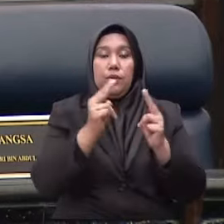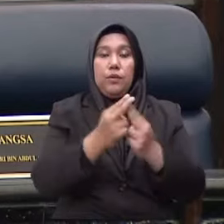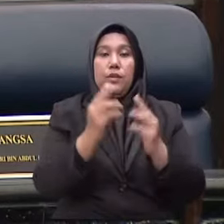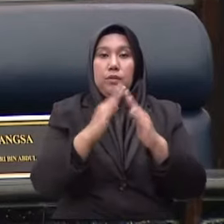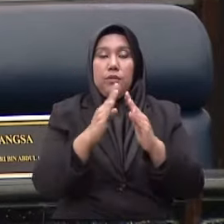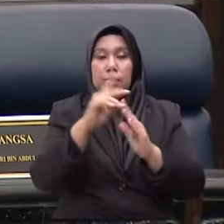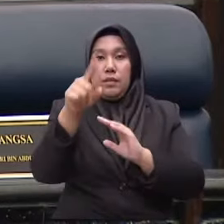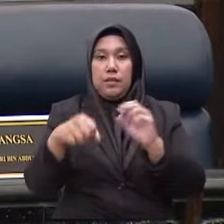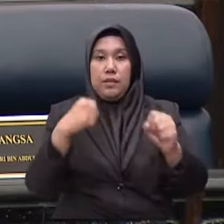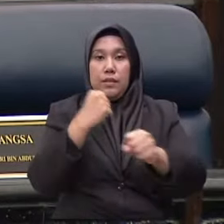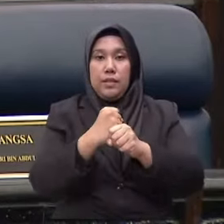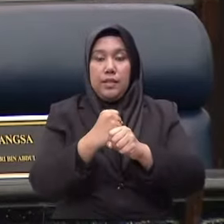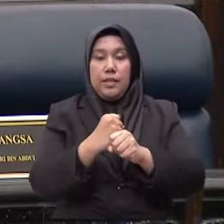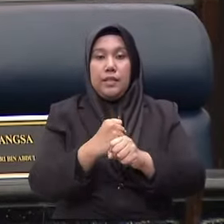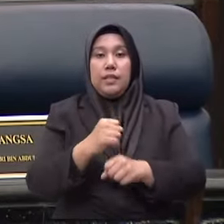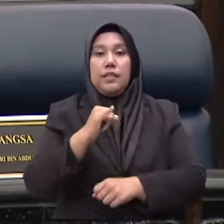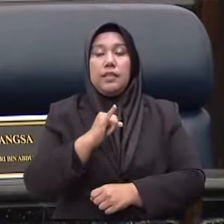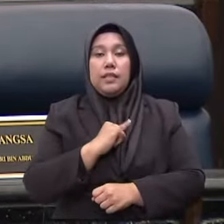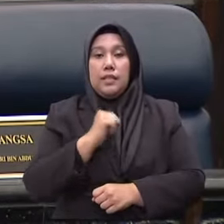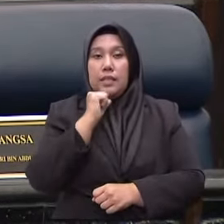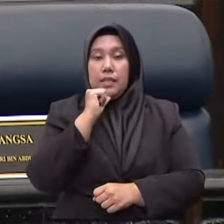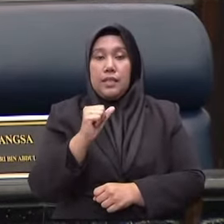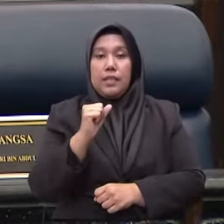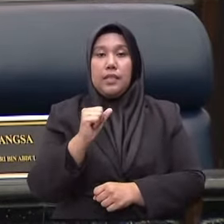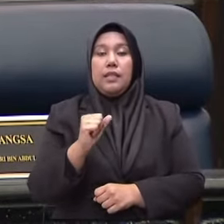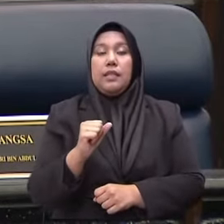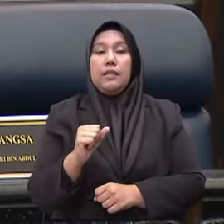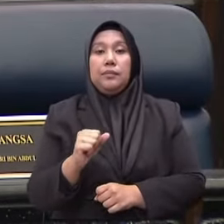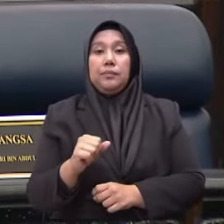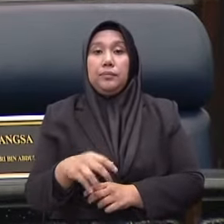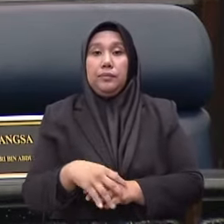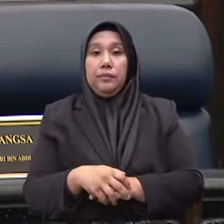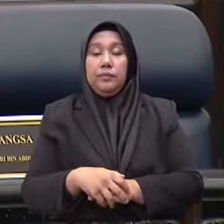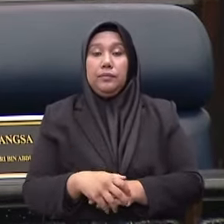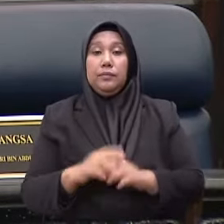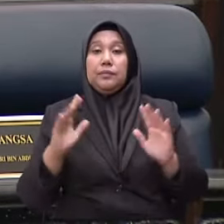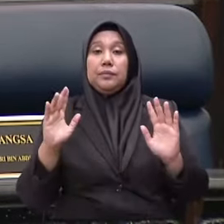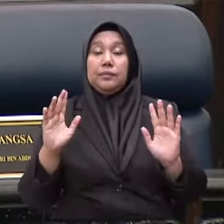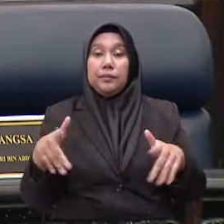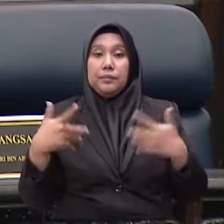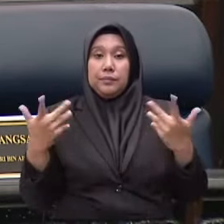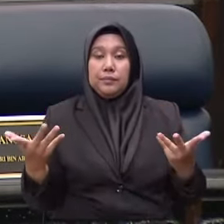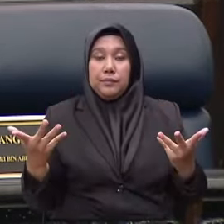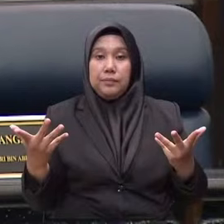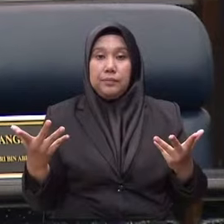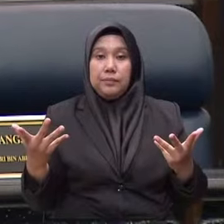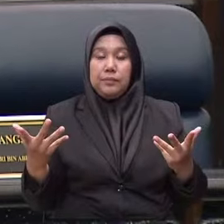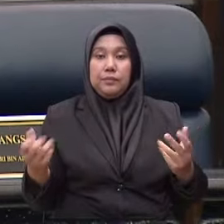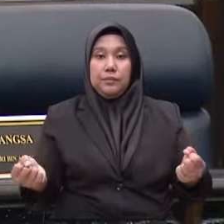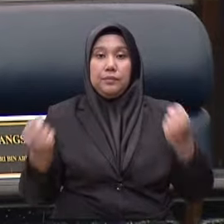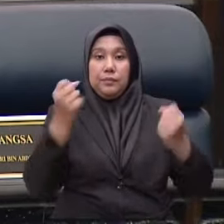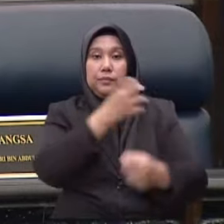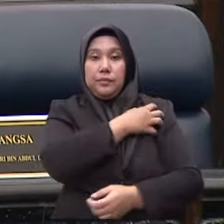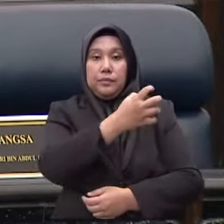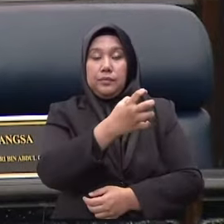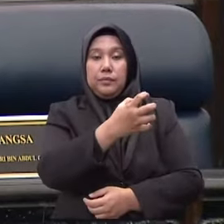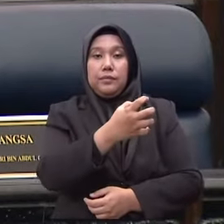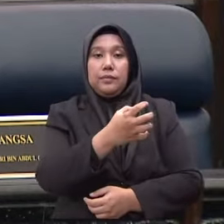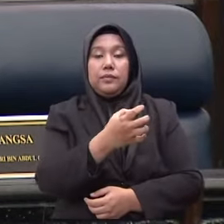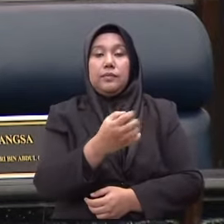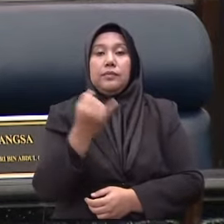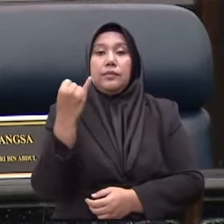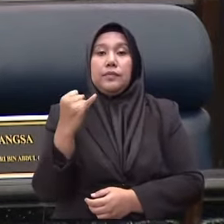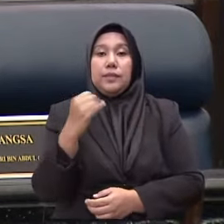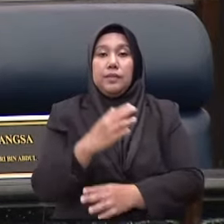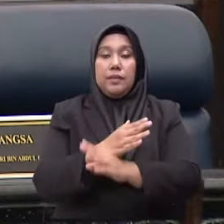Saya tidak menafikan keperluan penguatkuasaan yang lebih ketat tetapi Sebesar mana pun penguatkuasaan ianya tidak akan dapat